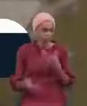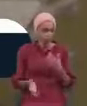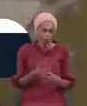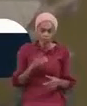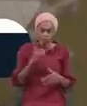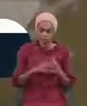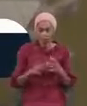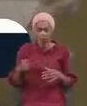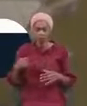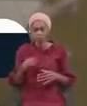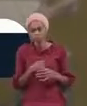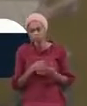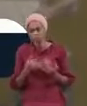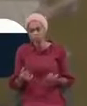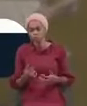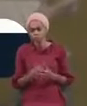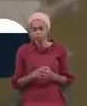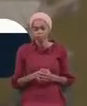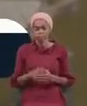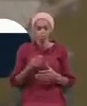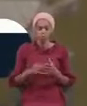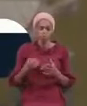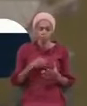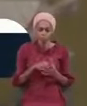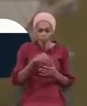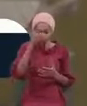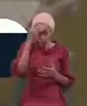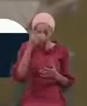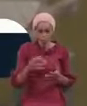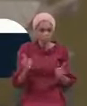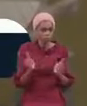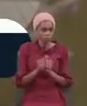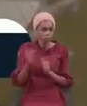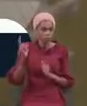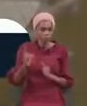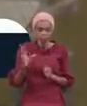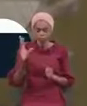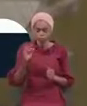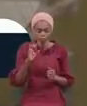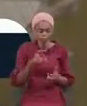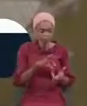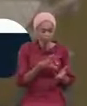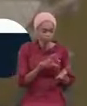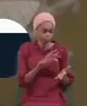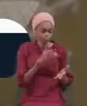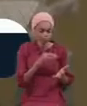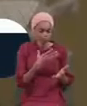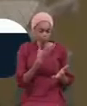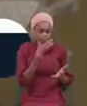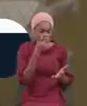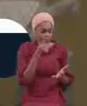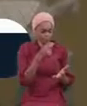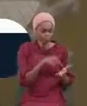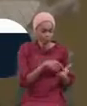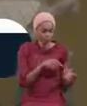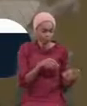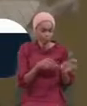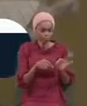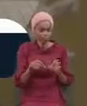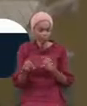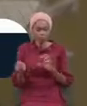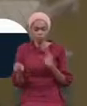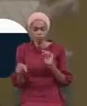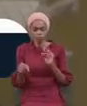d'inégalité devant Dieu des Juifs et des étrangers des païens c'est cette déclaration